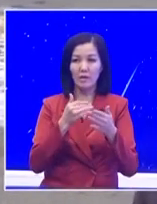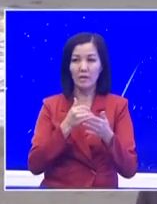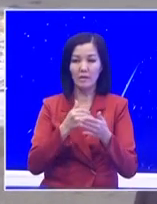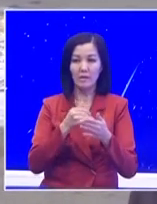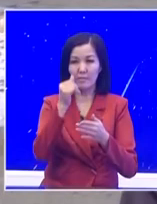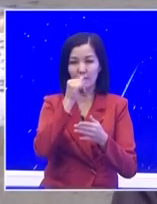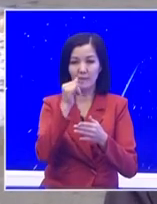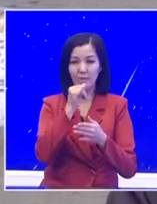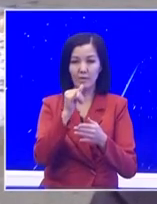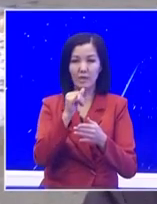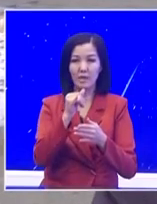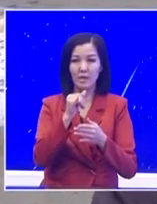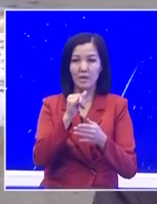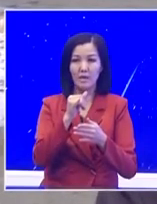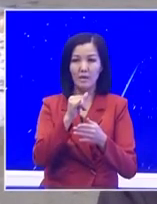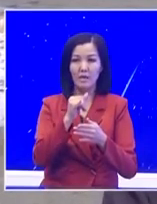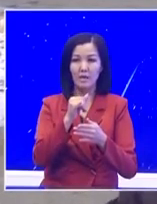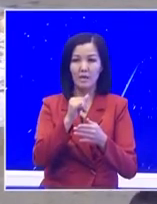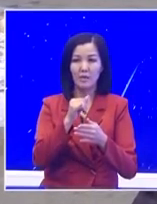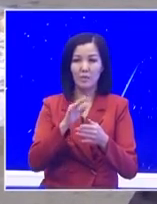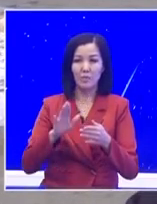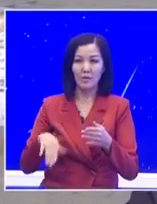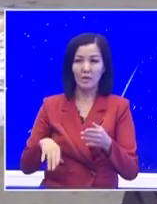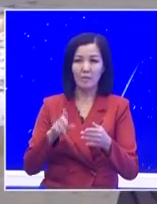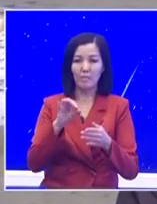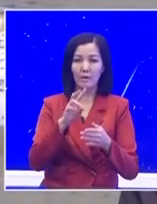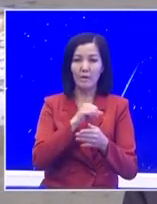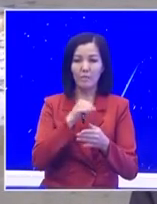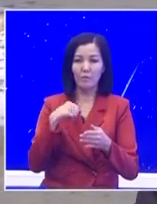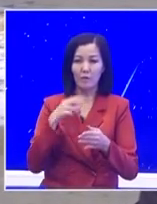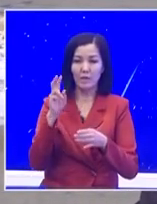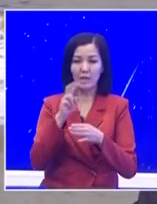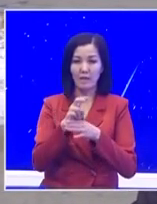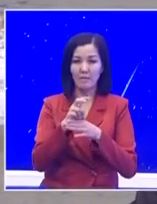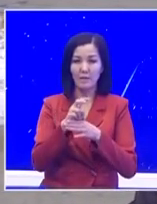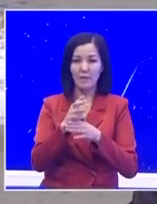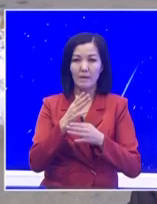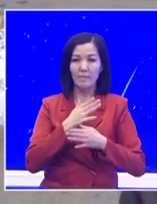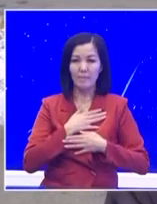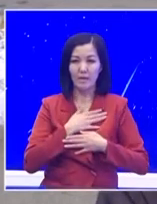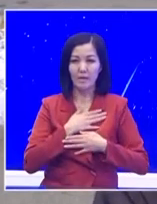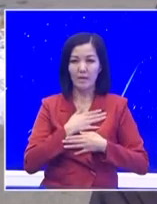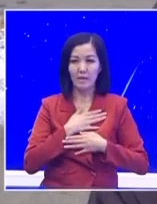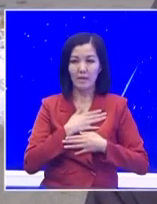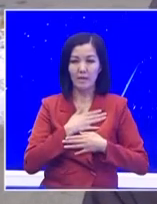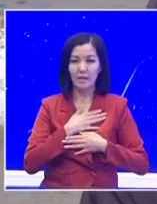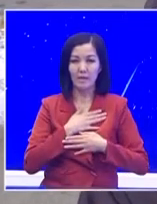алмай кетіп қалды. Содан баталық аға өзі келіп, мен жаным халықтың артығы